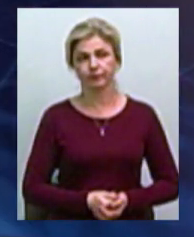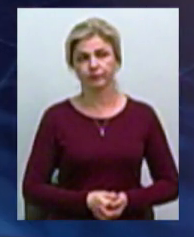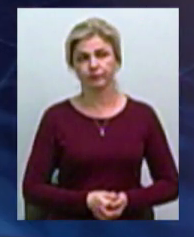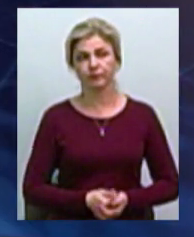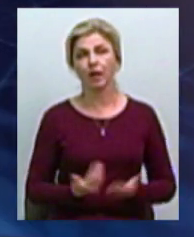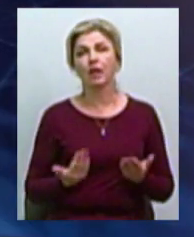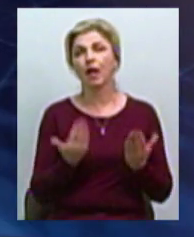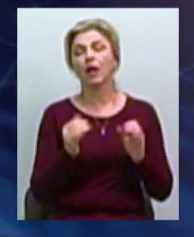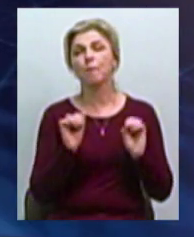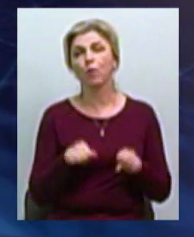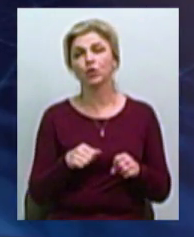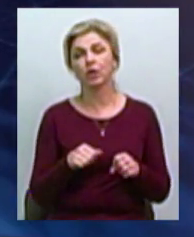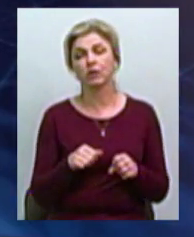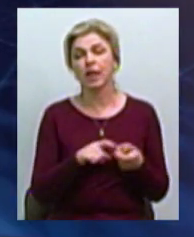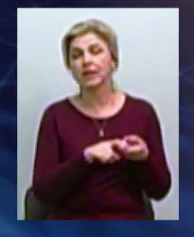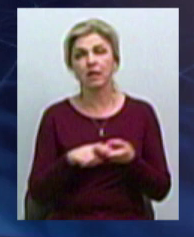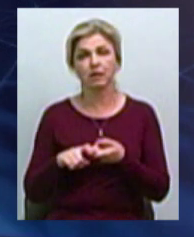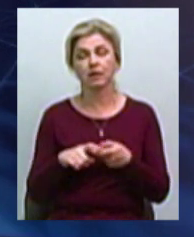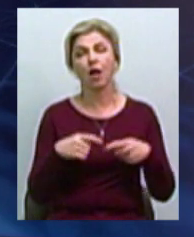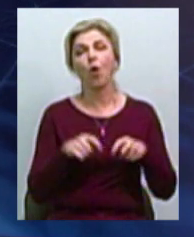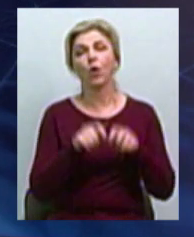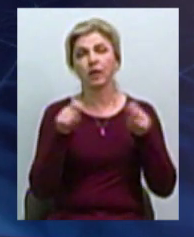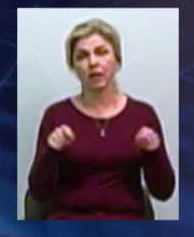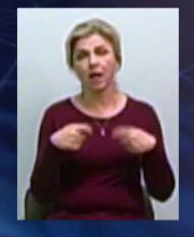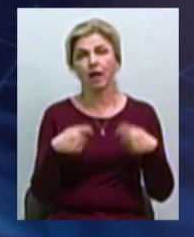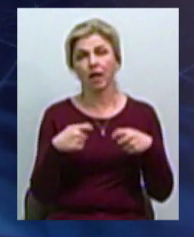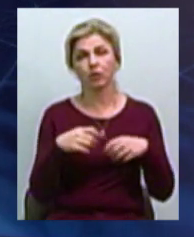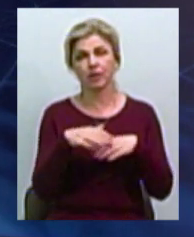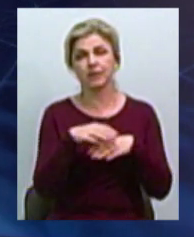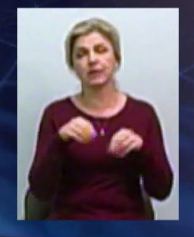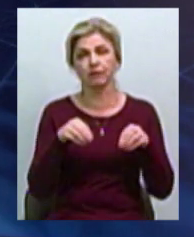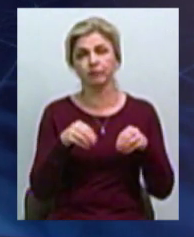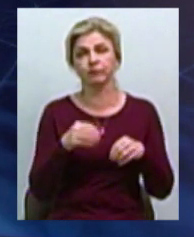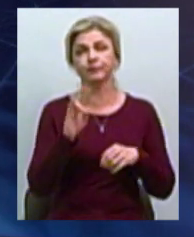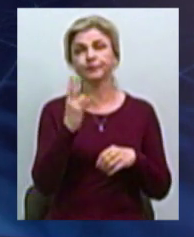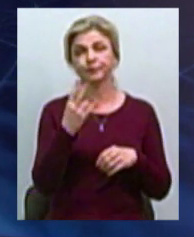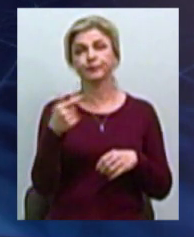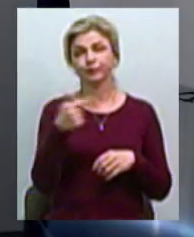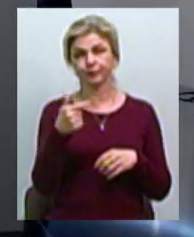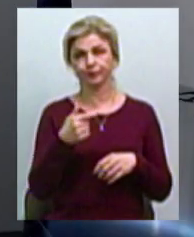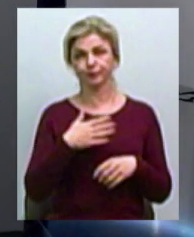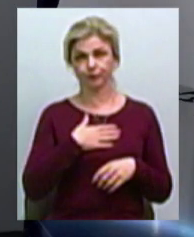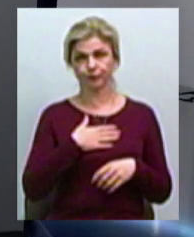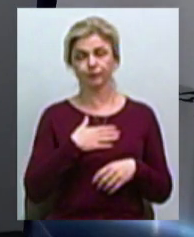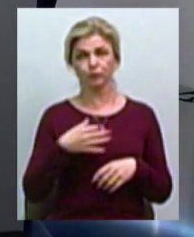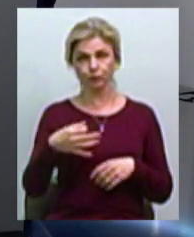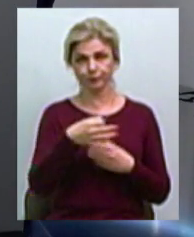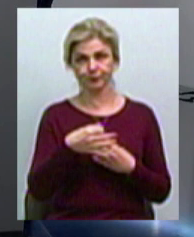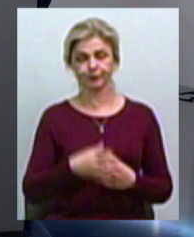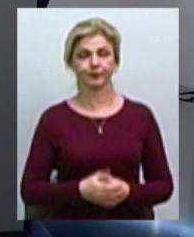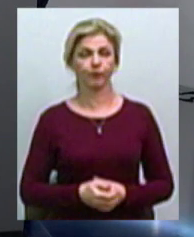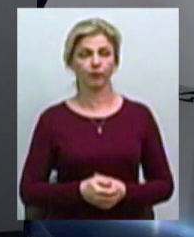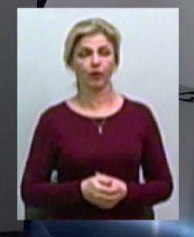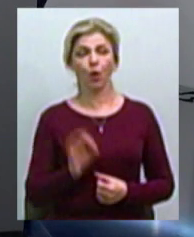Якими можуть бути наслідки відкриття ринку землі для наших співгромадян і жителів Миколаївщини, зокрема, якщо можемо конкретизувати? Щодо